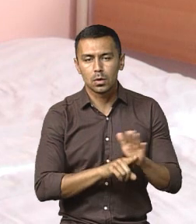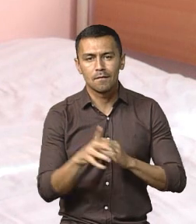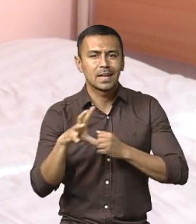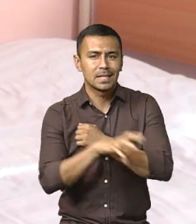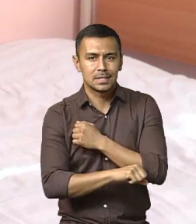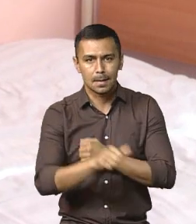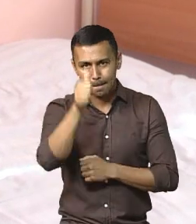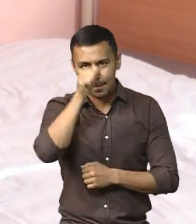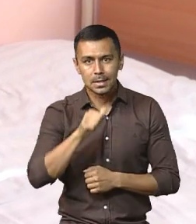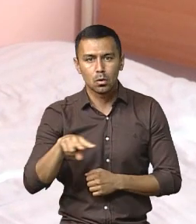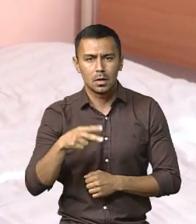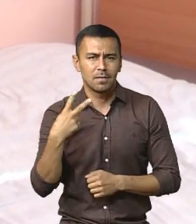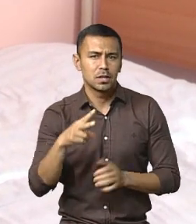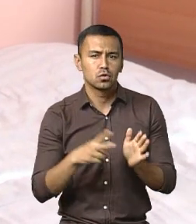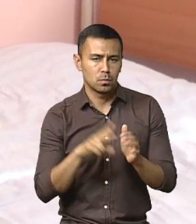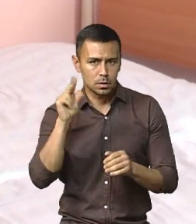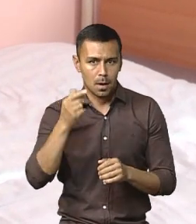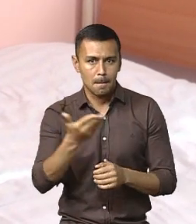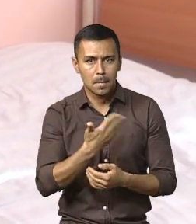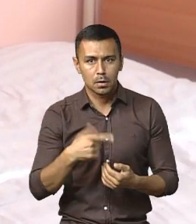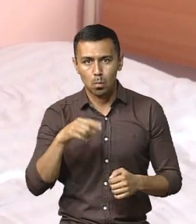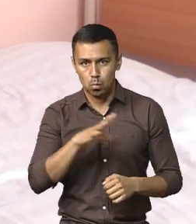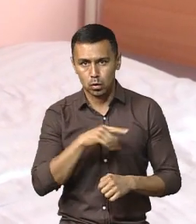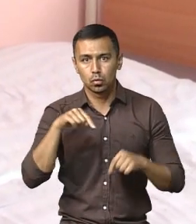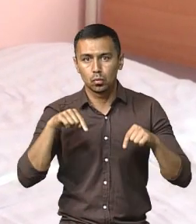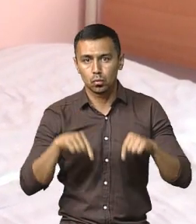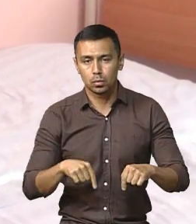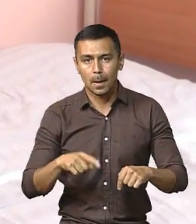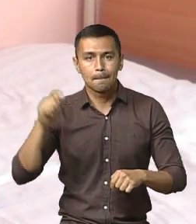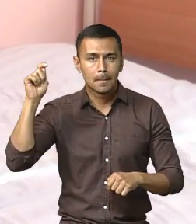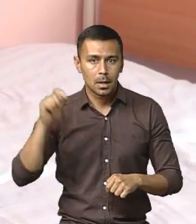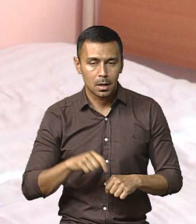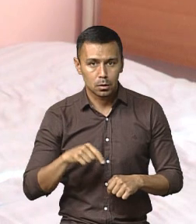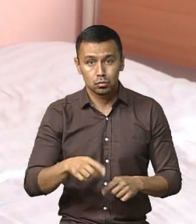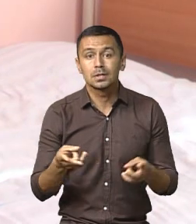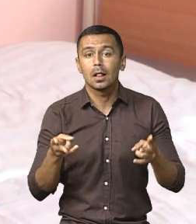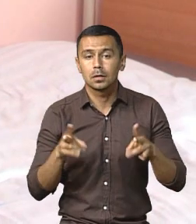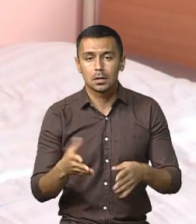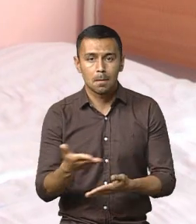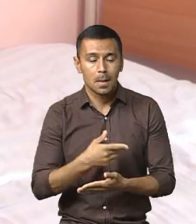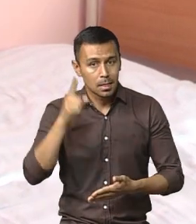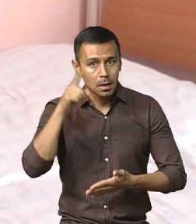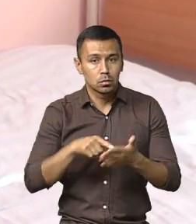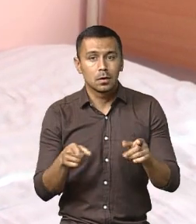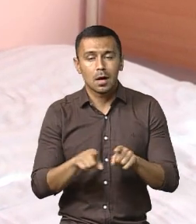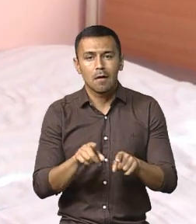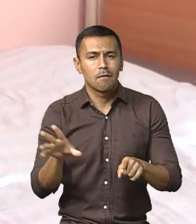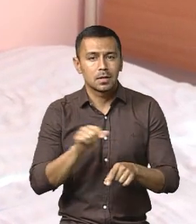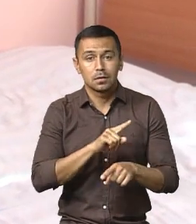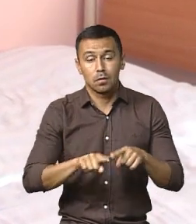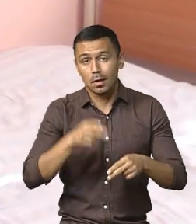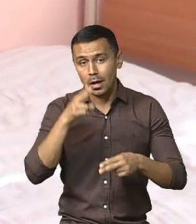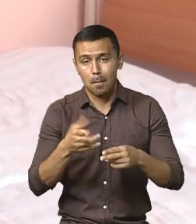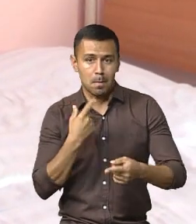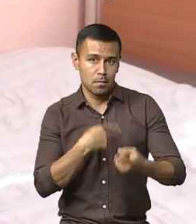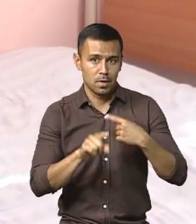лютого. Вже числа 27-го десь ми були тут. Приїхали і так тут залишилися, але надіялися, що так швидко, зараз тиждень-два